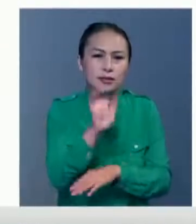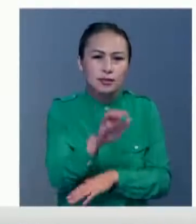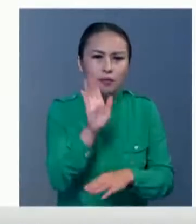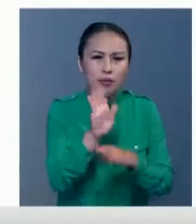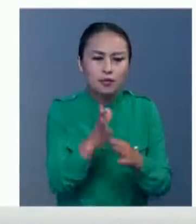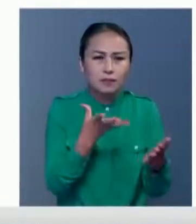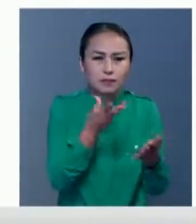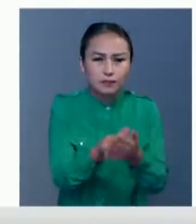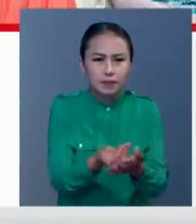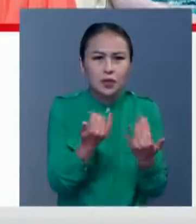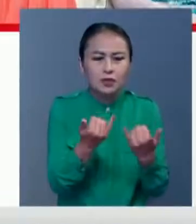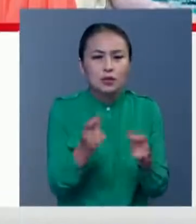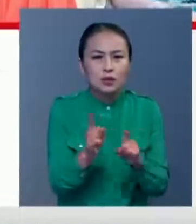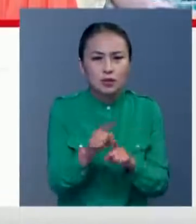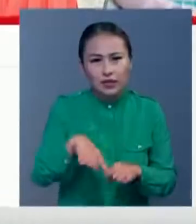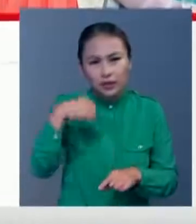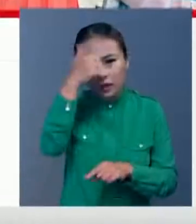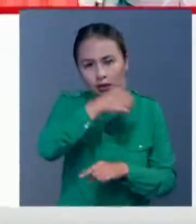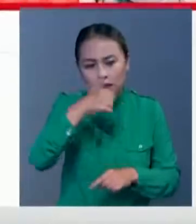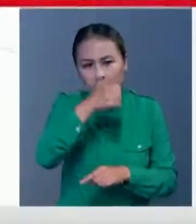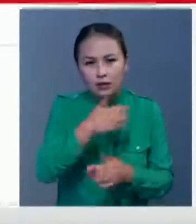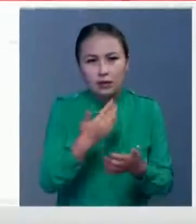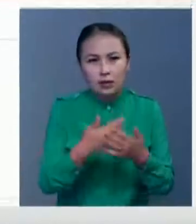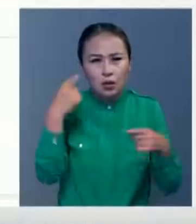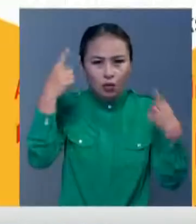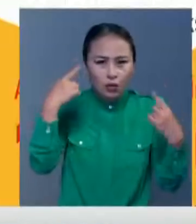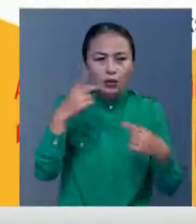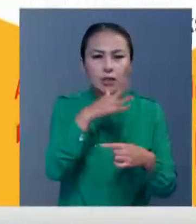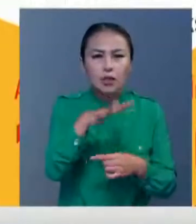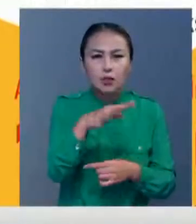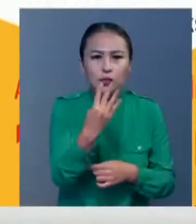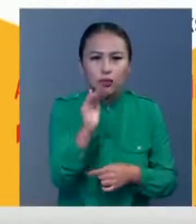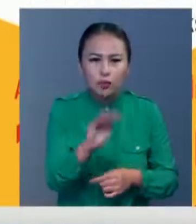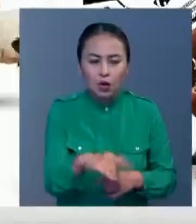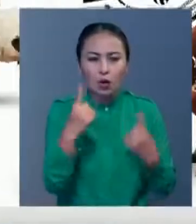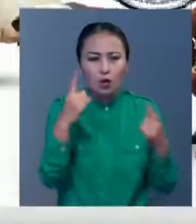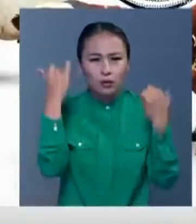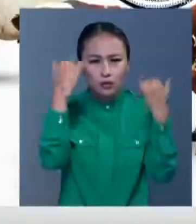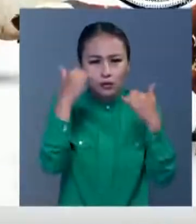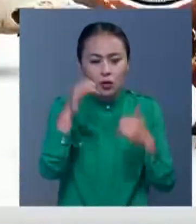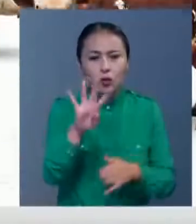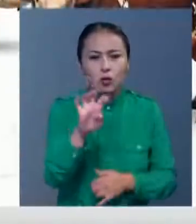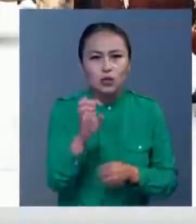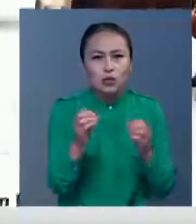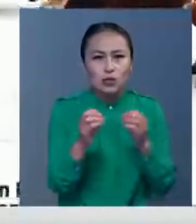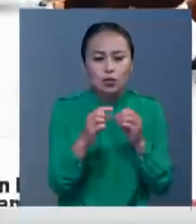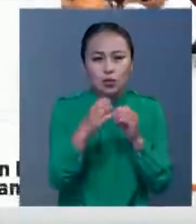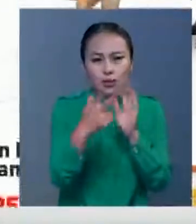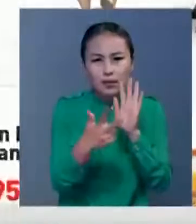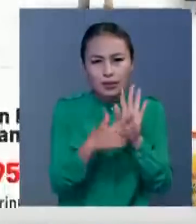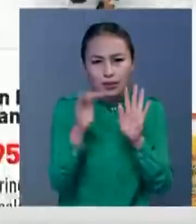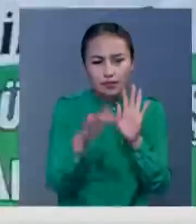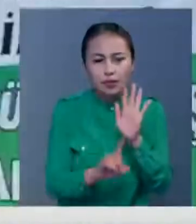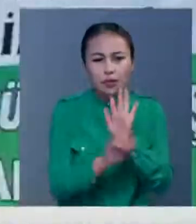төлем жасайды. Мәселен, биыл ұсақ малдың бағасы 54 мың, ал ірі қараның құны 418 мың